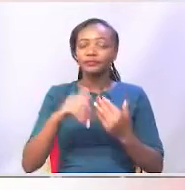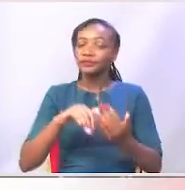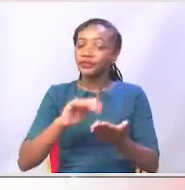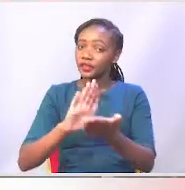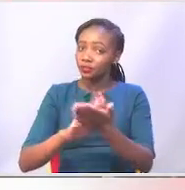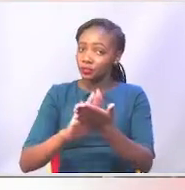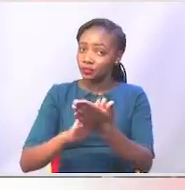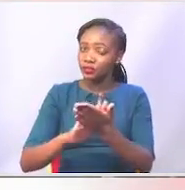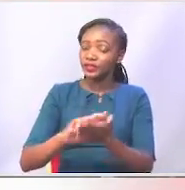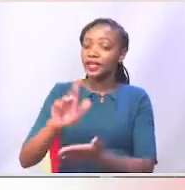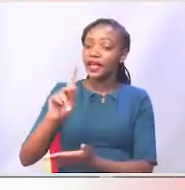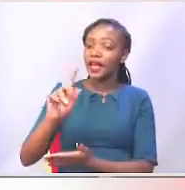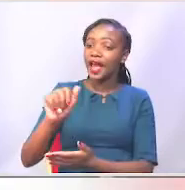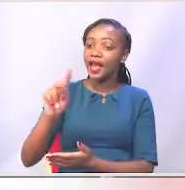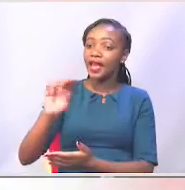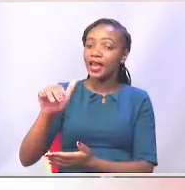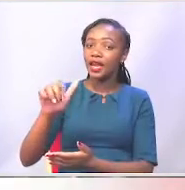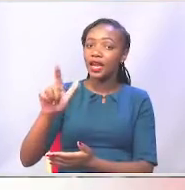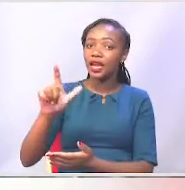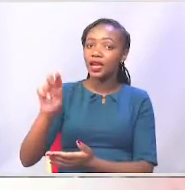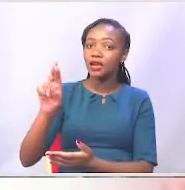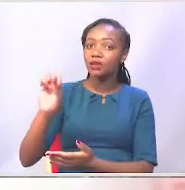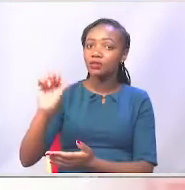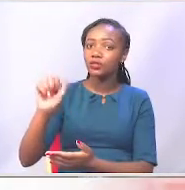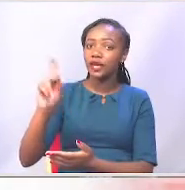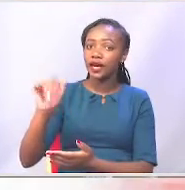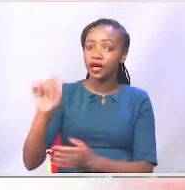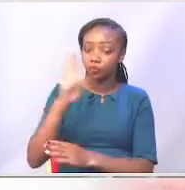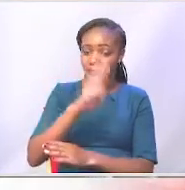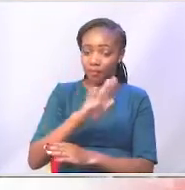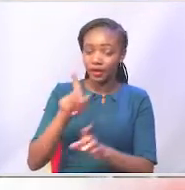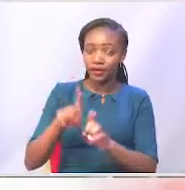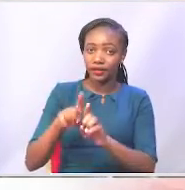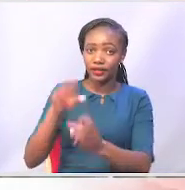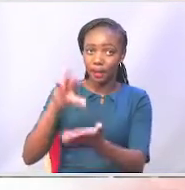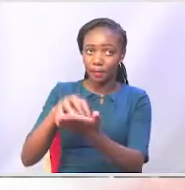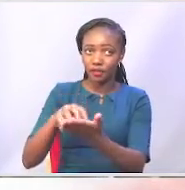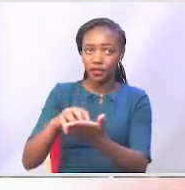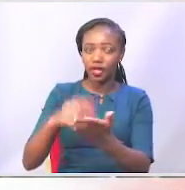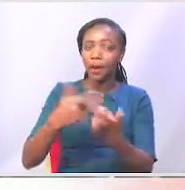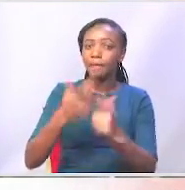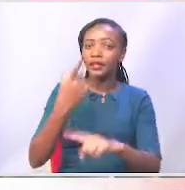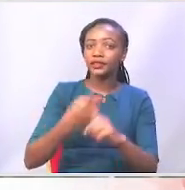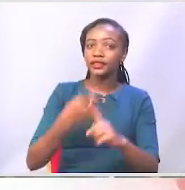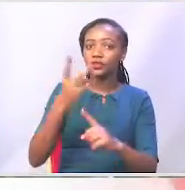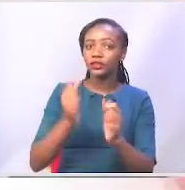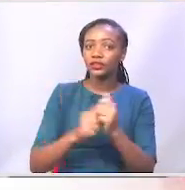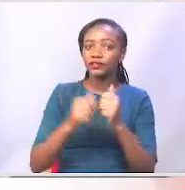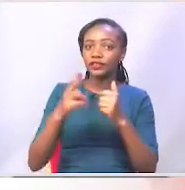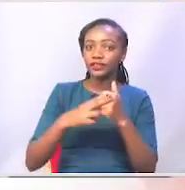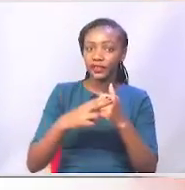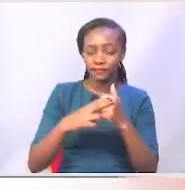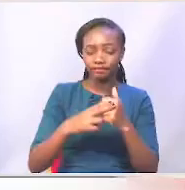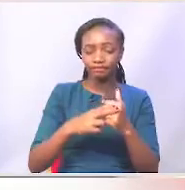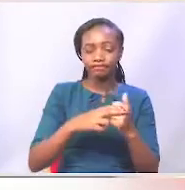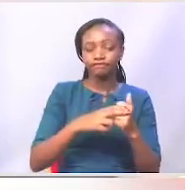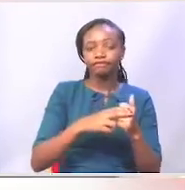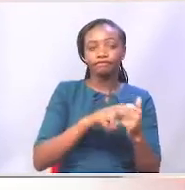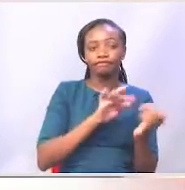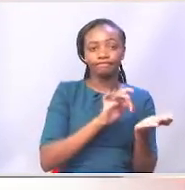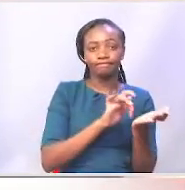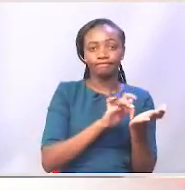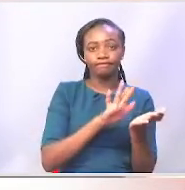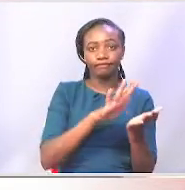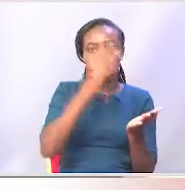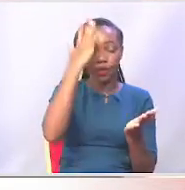Bungoma Ken Lusaka kurejea kwenye wadhifa huo licha ya kushinikizwa mwaka 2017 kufuatia madai ya utendakazi mbovu